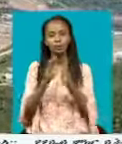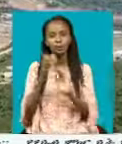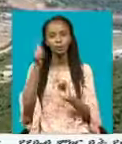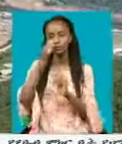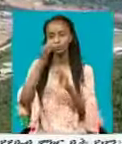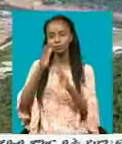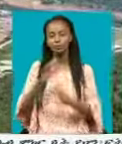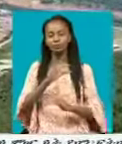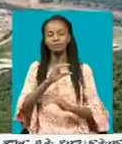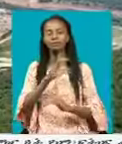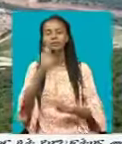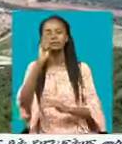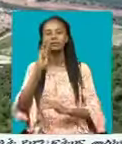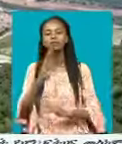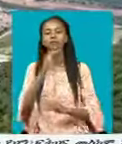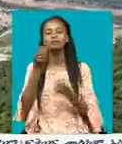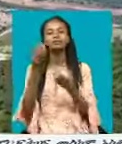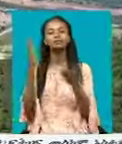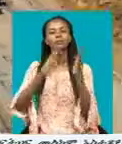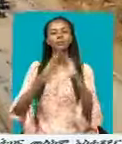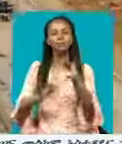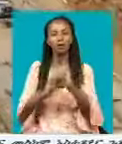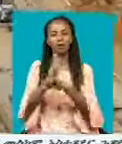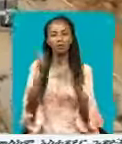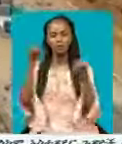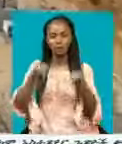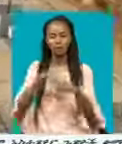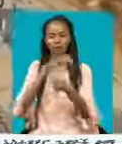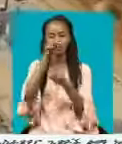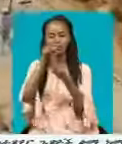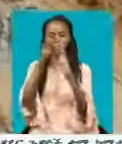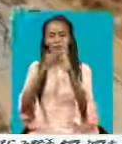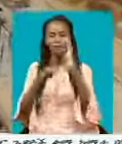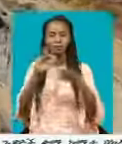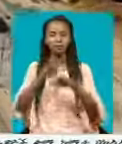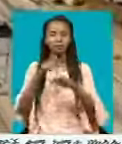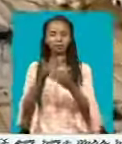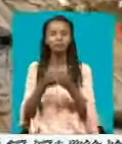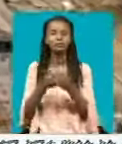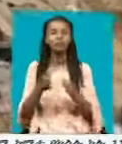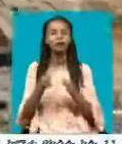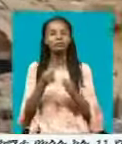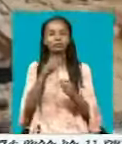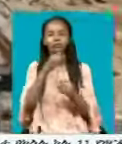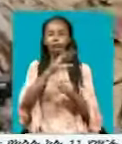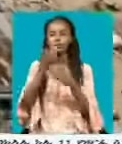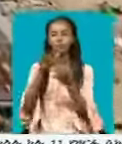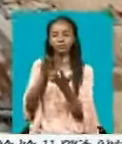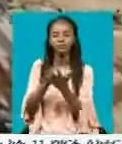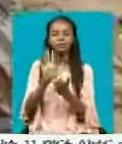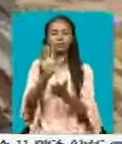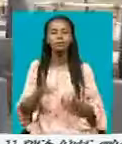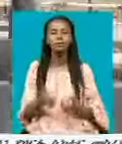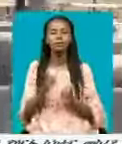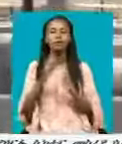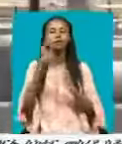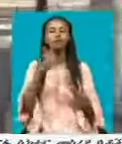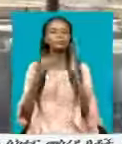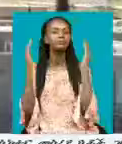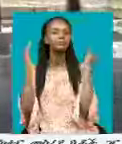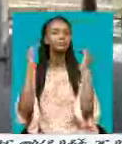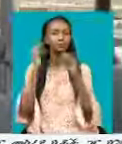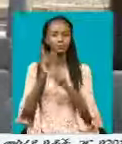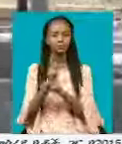ኢትዮጵያውያንን ሊክስ በርካታ ውጣ ውረዶችን አልፎ ዛሬ ላይ የስኬት ምዕራፍ ላይ ደርሷል። ያለ ስስት ሁሉም አሻራውን አኑሮ ውጤቱን በተስፋ